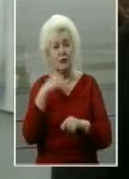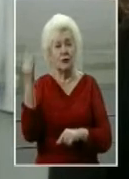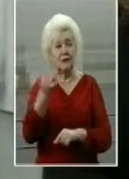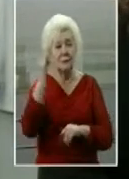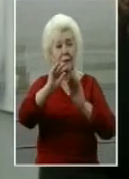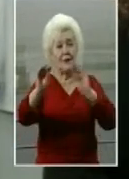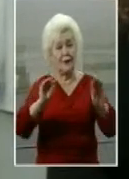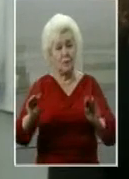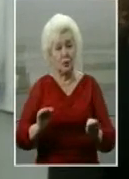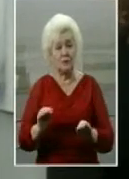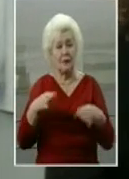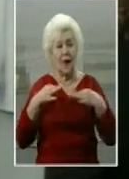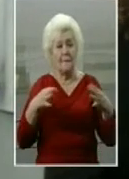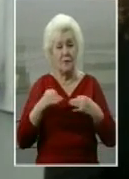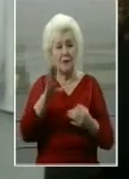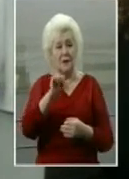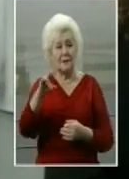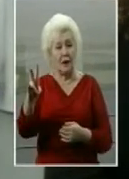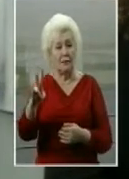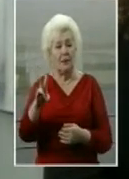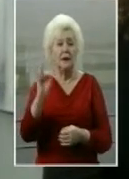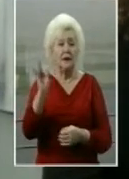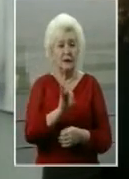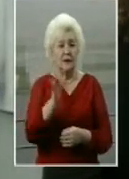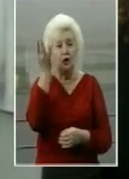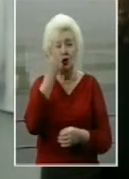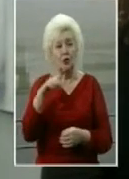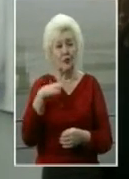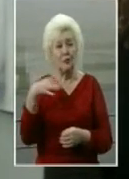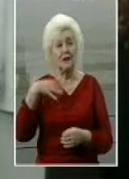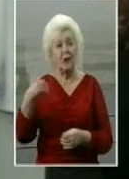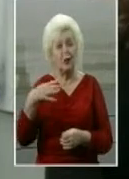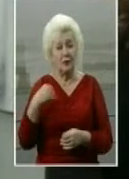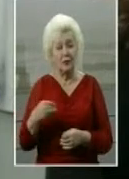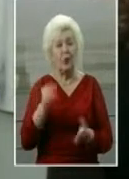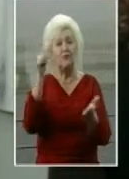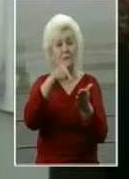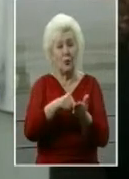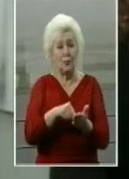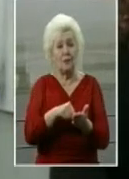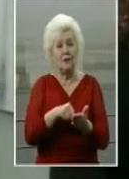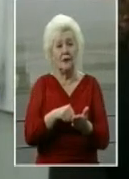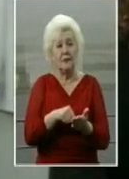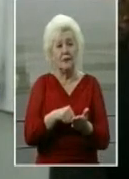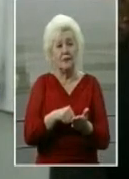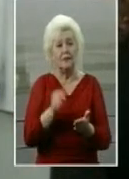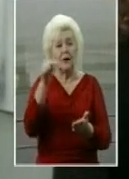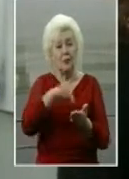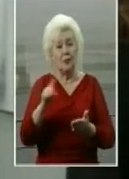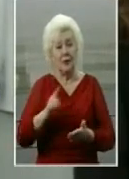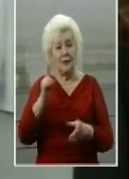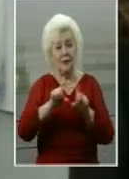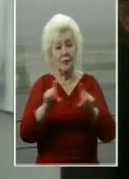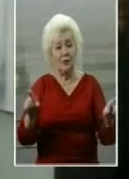музей Біласа. І коли були в Львові, попали в